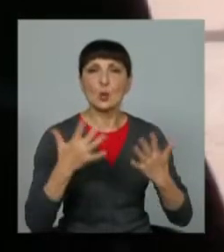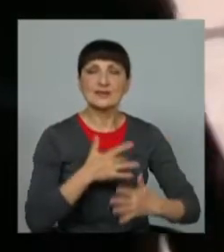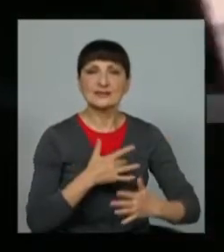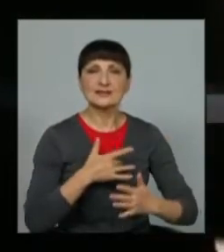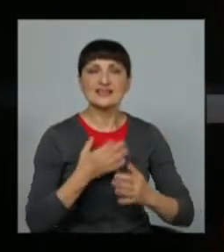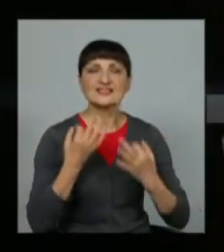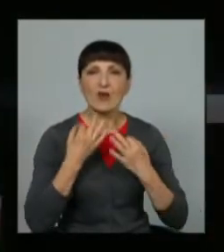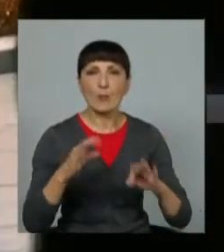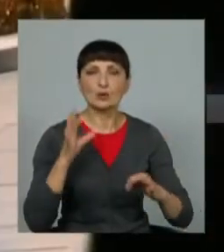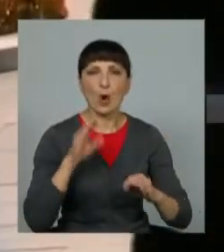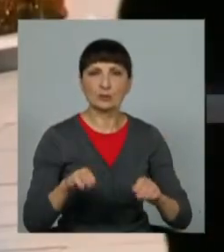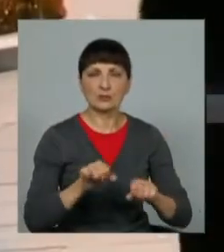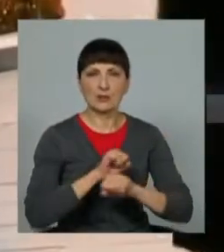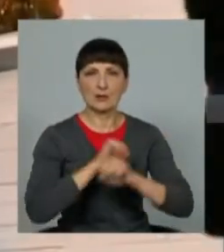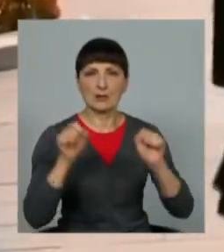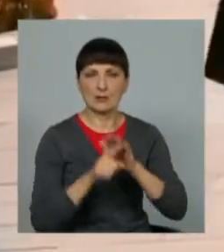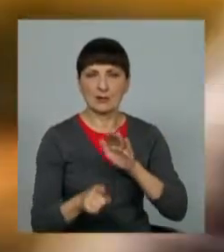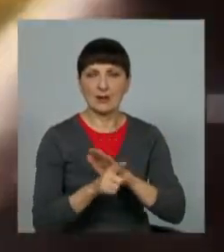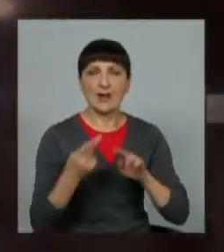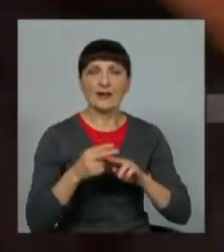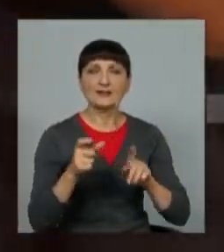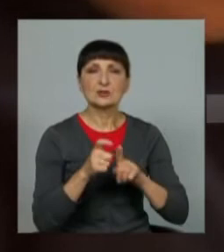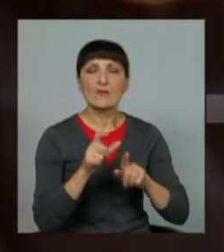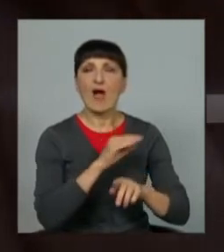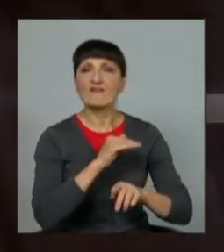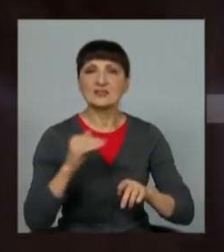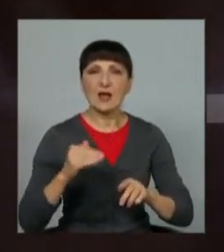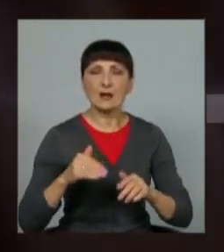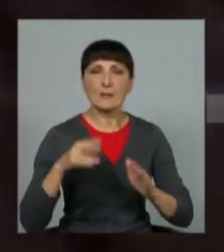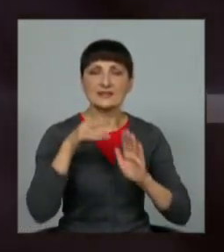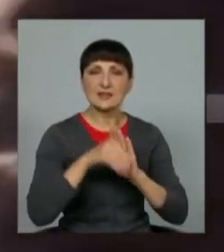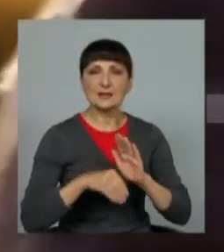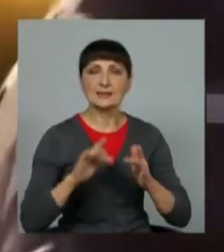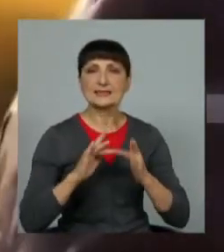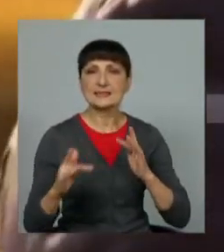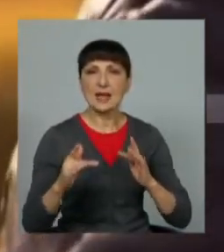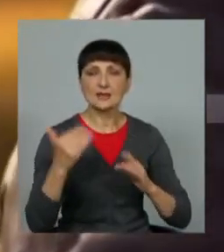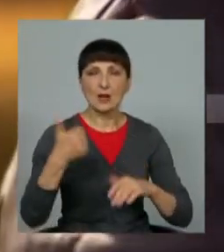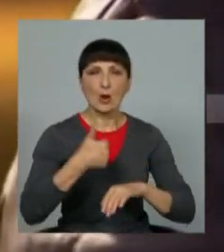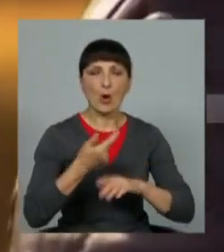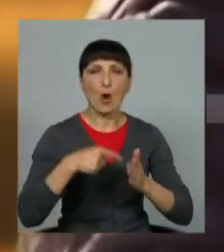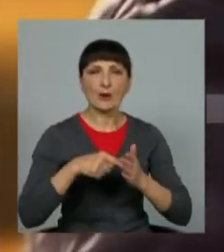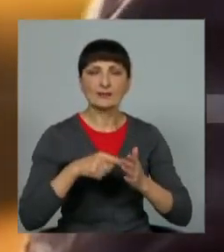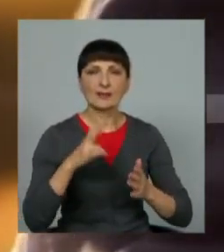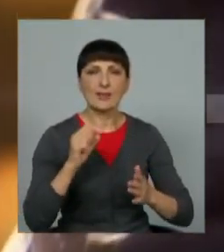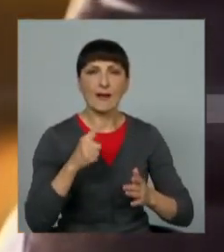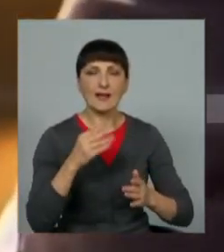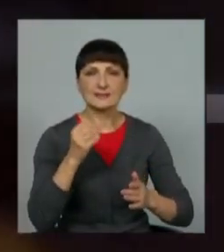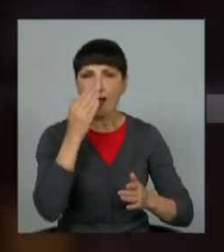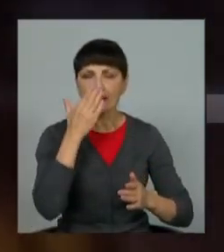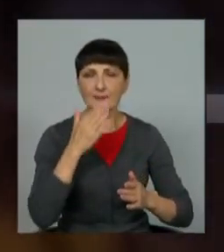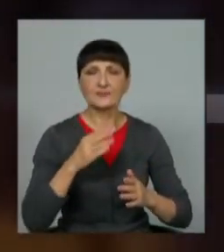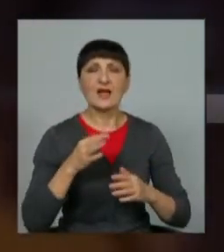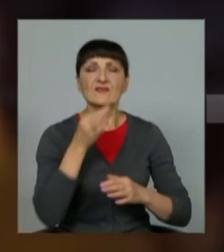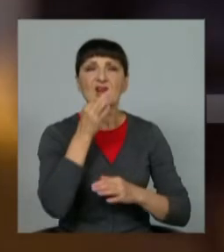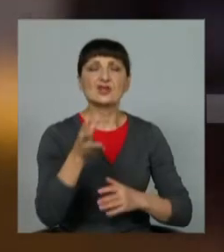ядерного оружия жизни. Эти несколько строчек официального послания, помещенного на сайте мэрии города Нагасаки, выражают всю боль и